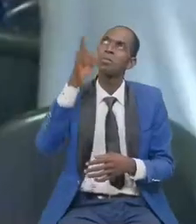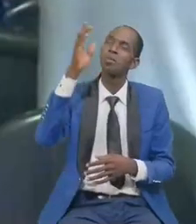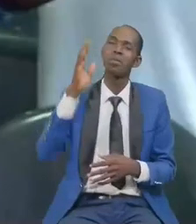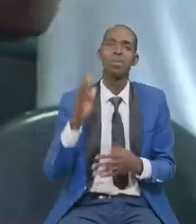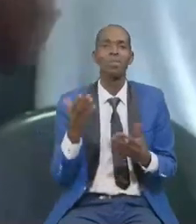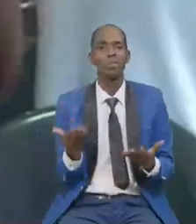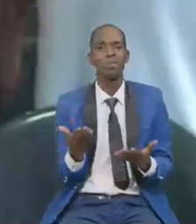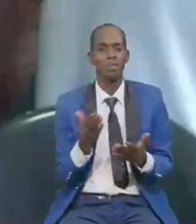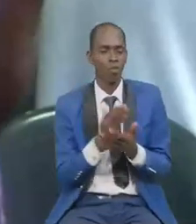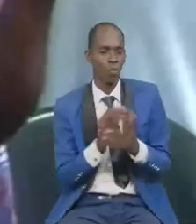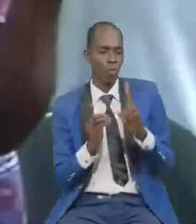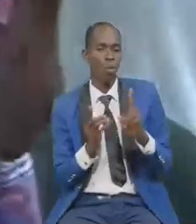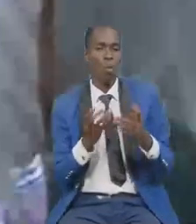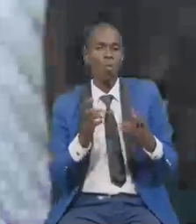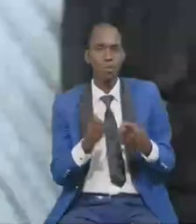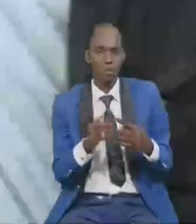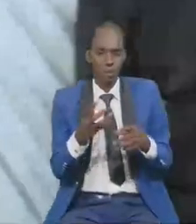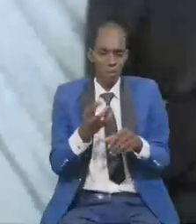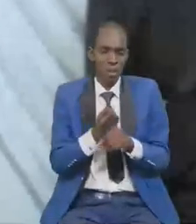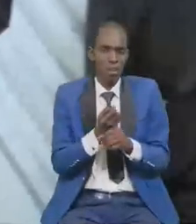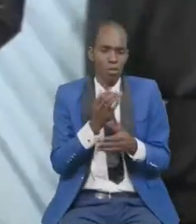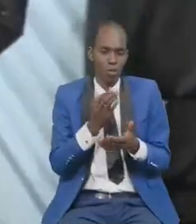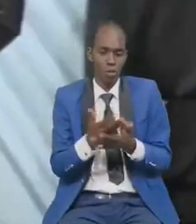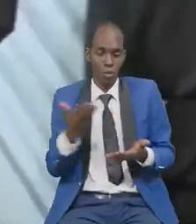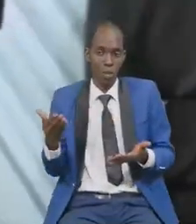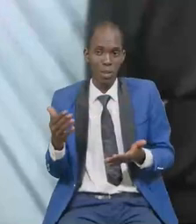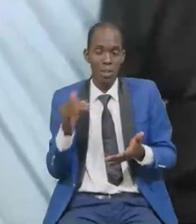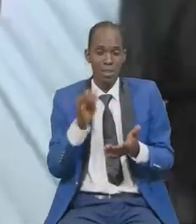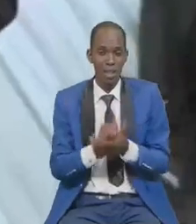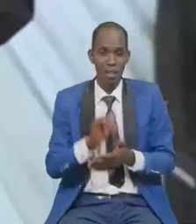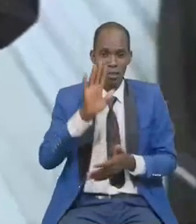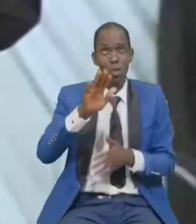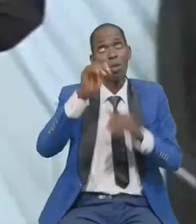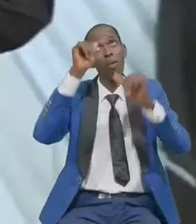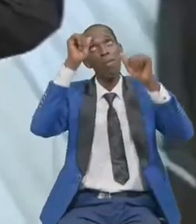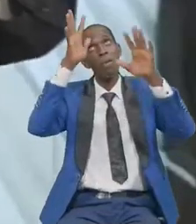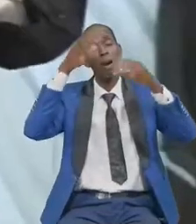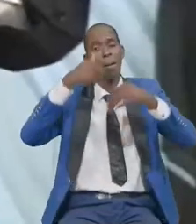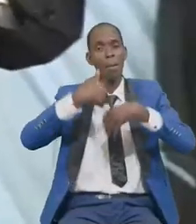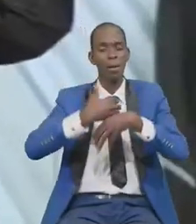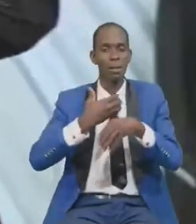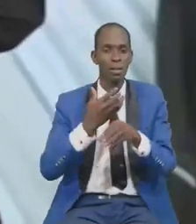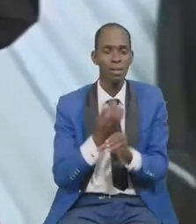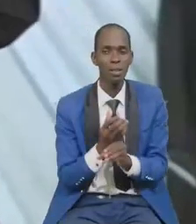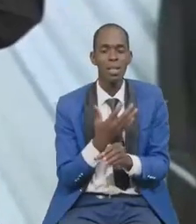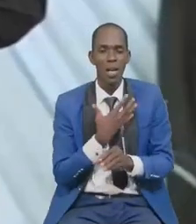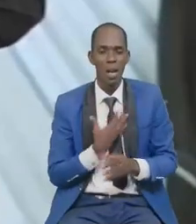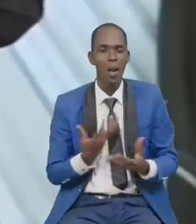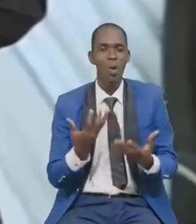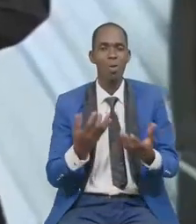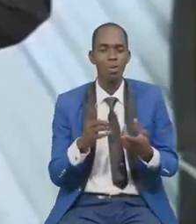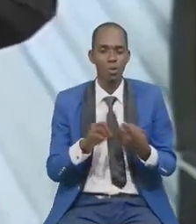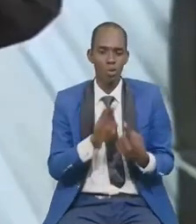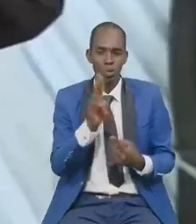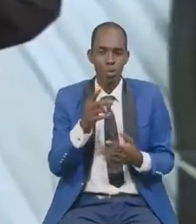Quelqu'un veut prendre quelque chose que ton père a fabriqué. Et il veut utiliser ce que ton père a